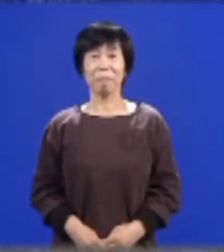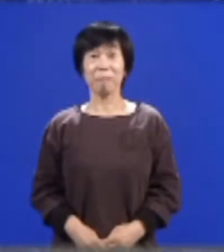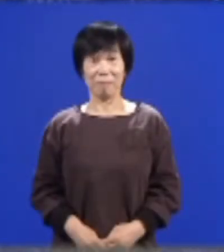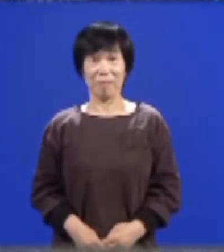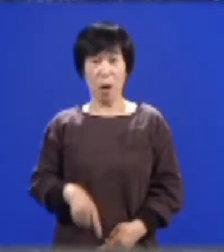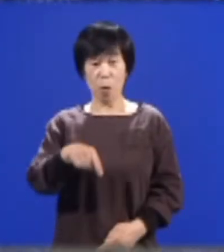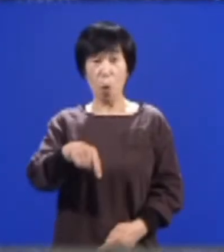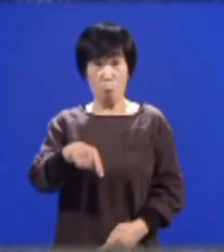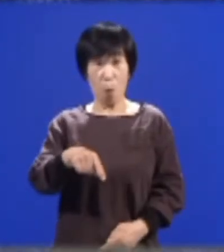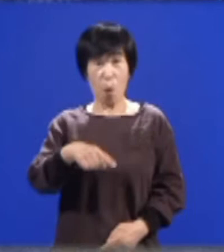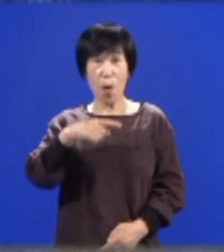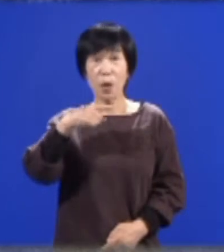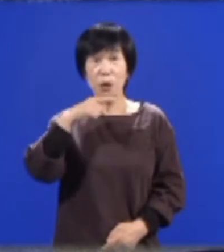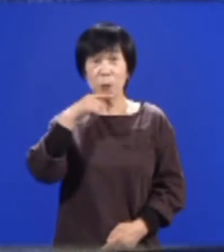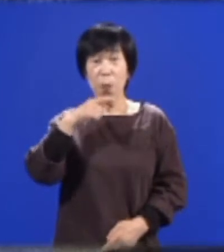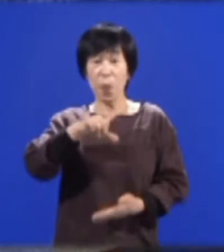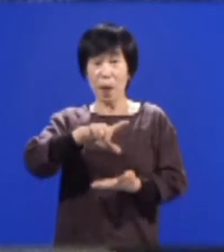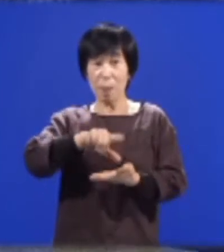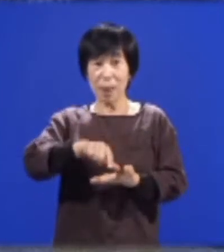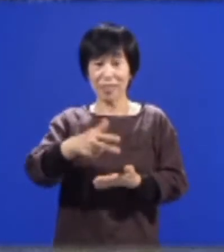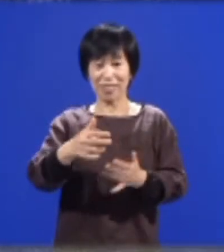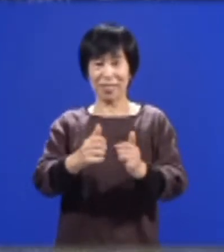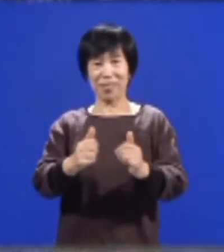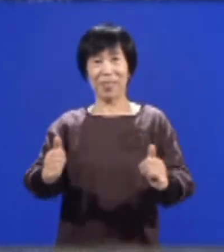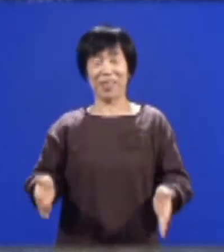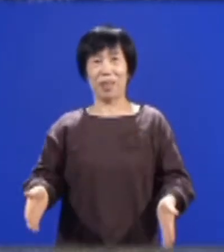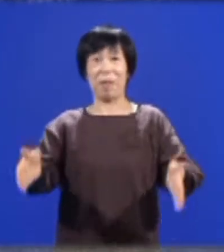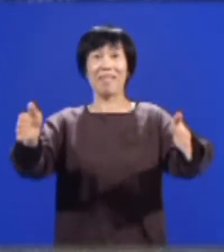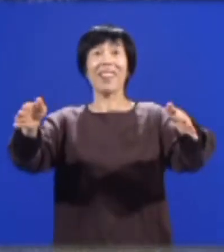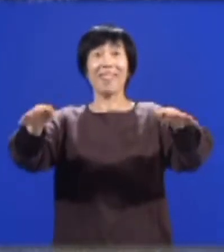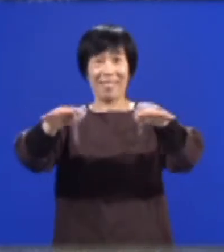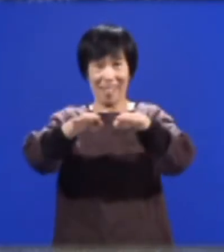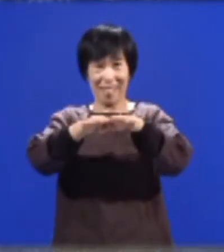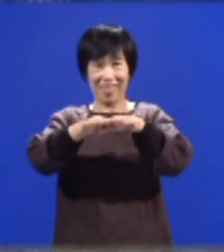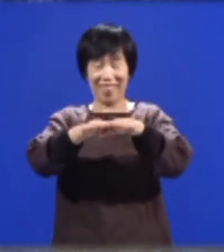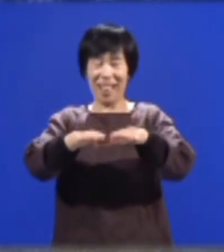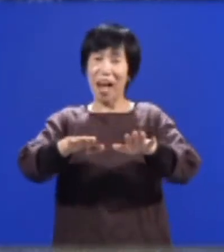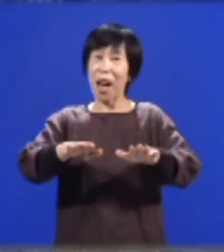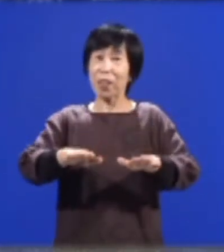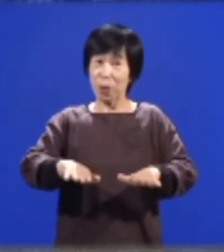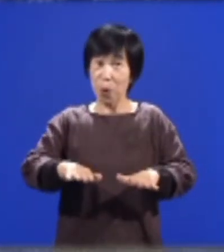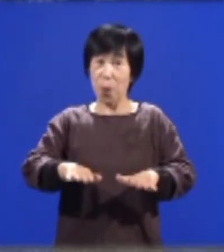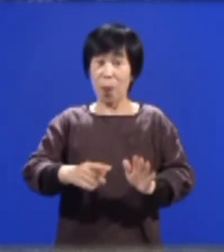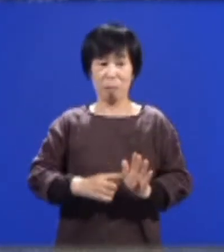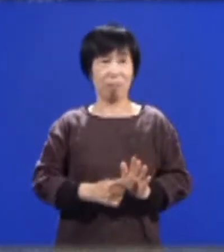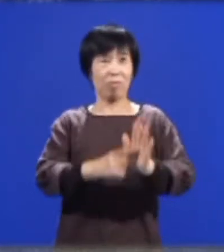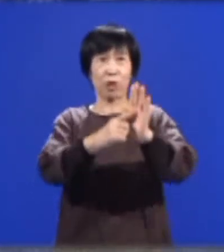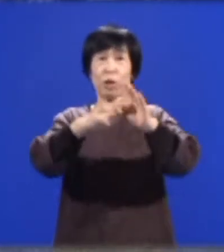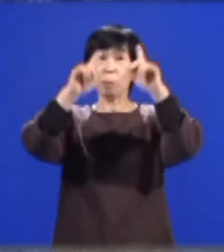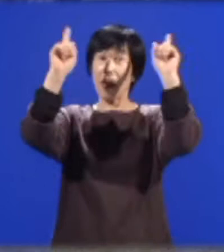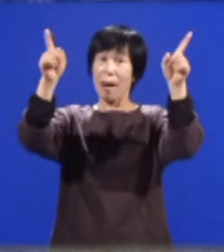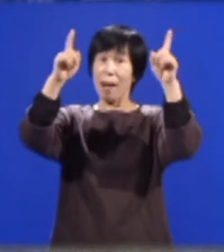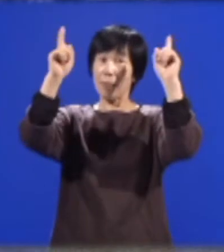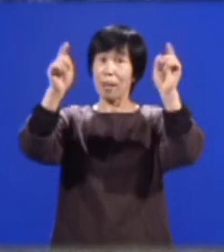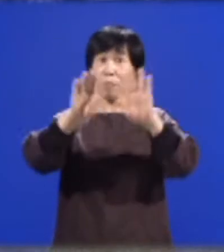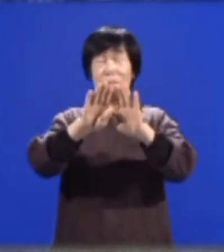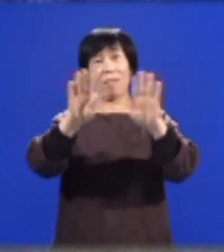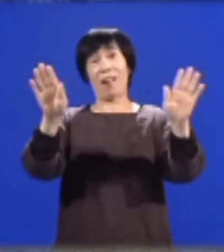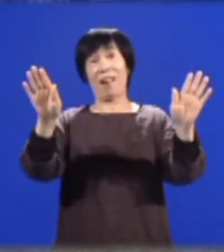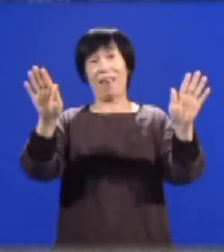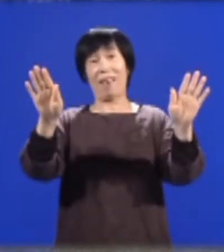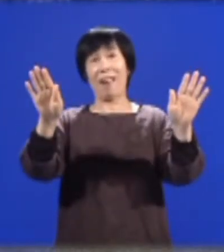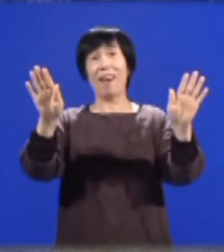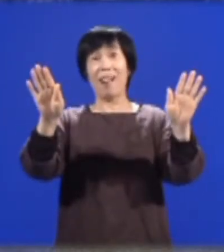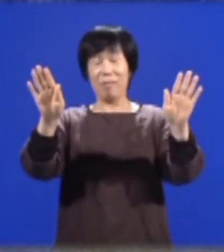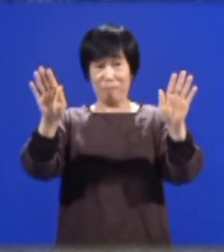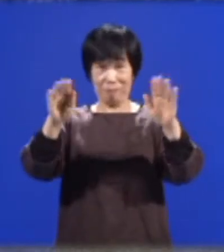今日は塩浜地区挙げての大きなイベントなんですって。ということで、会場の塩浜地区